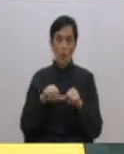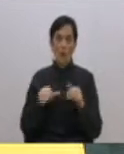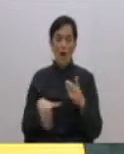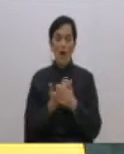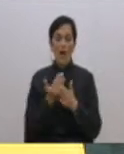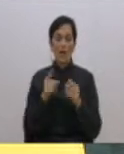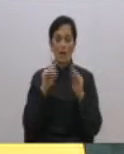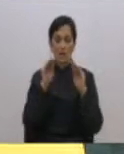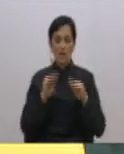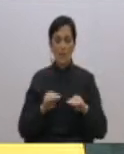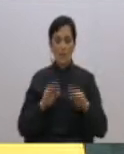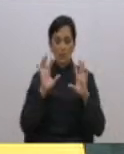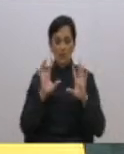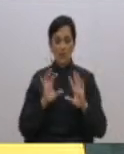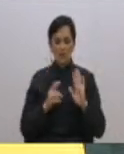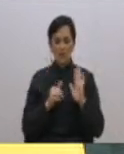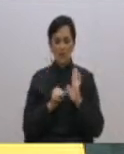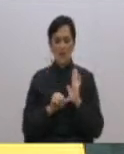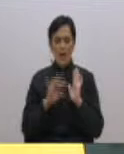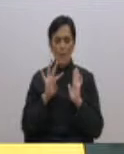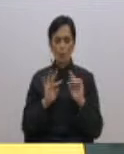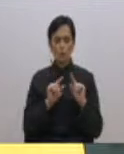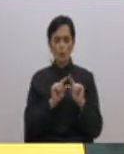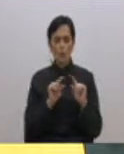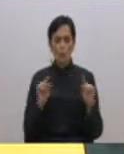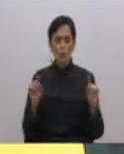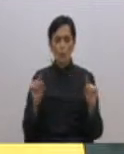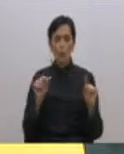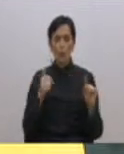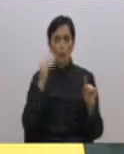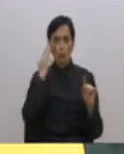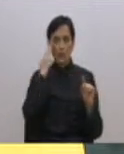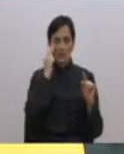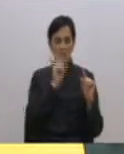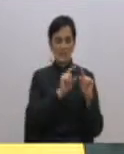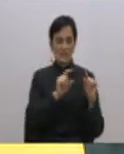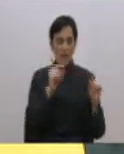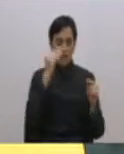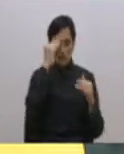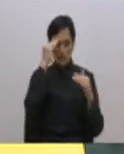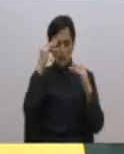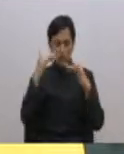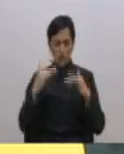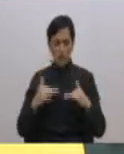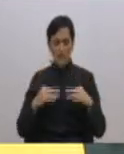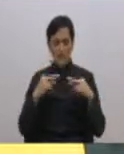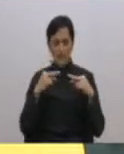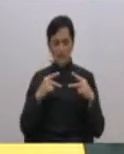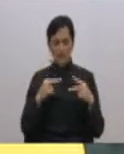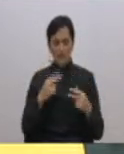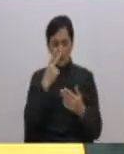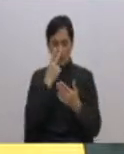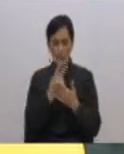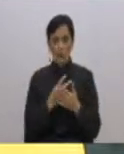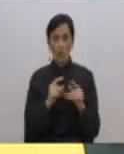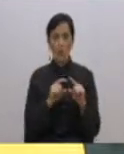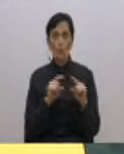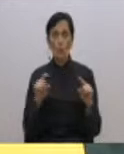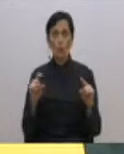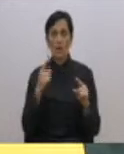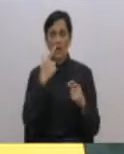ყალიბდება ასევე კანონის 64 მუხლი, როგორც სათაური, ასევე შინაარსი, ცვლილებების მიხედვით აღნიშნული მუხლი